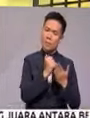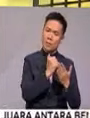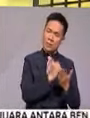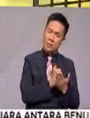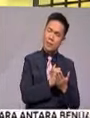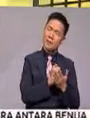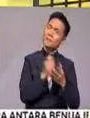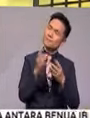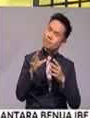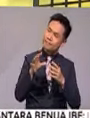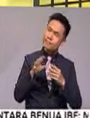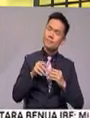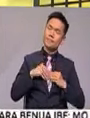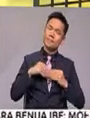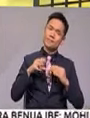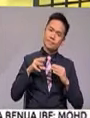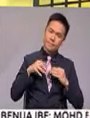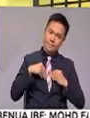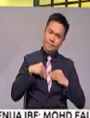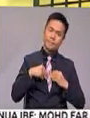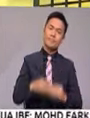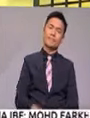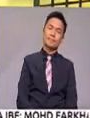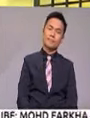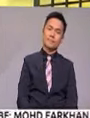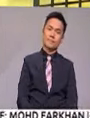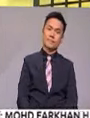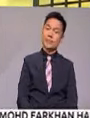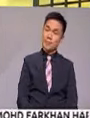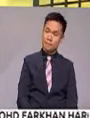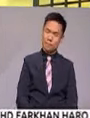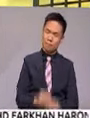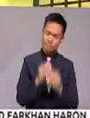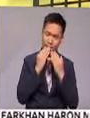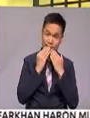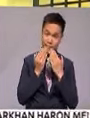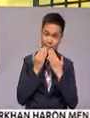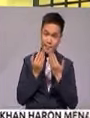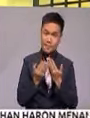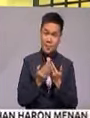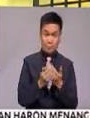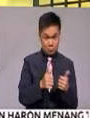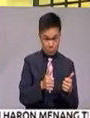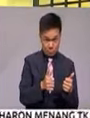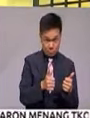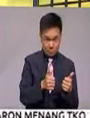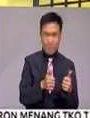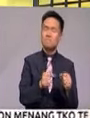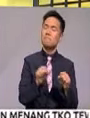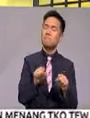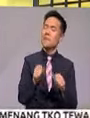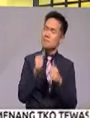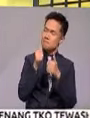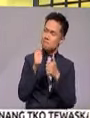kena terima apa-apa dia orang bagi, kita pun kena terima juga kan. Terima kasih. Okey, terima kasih. Baguslah. Baguslah.